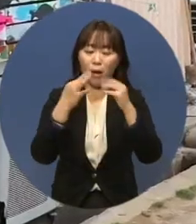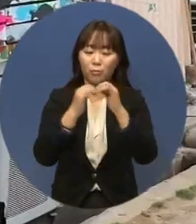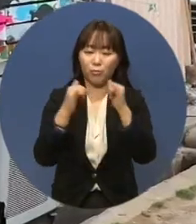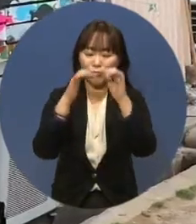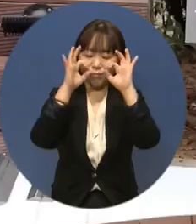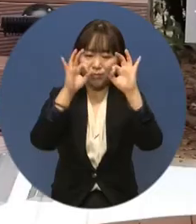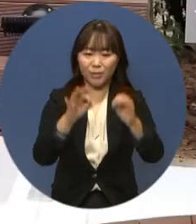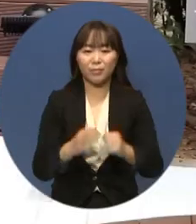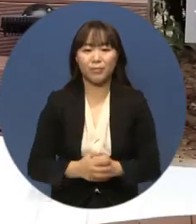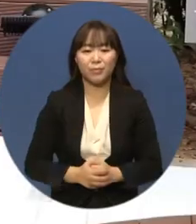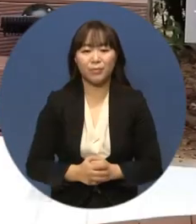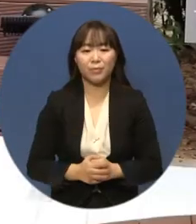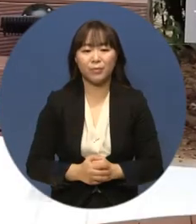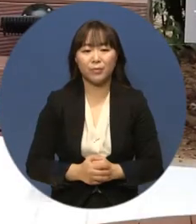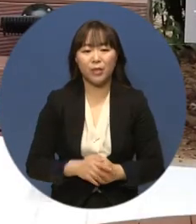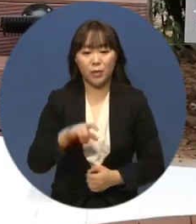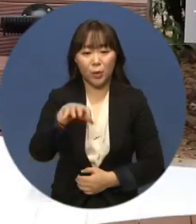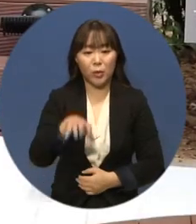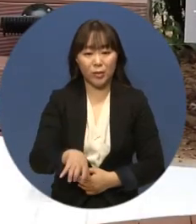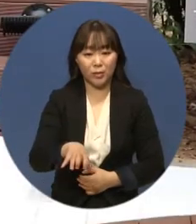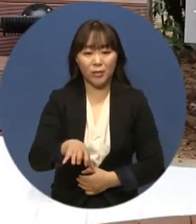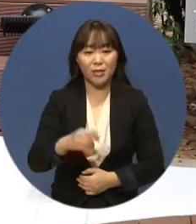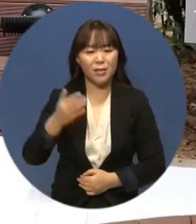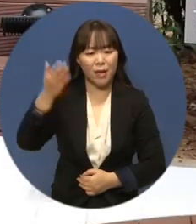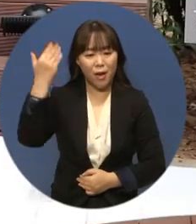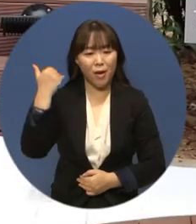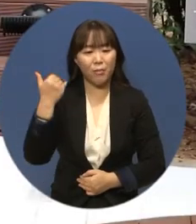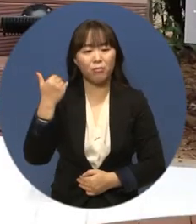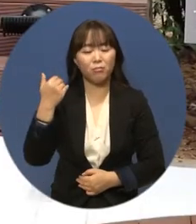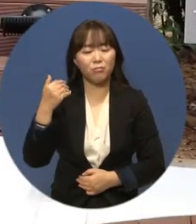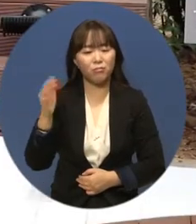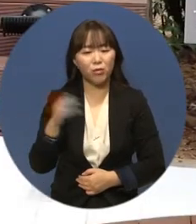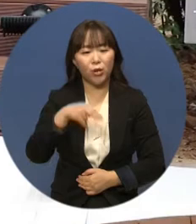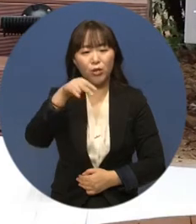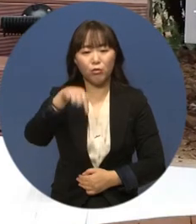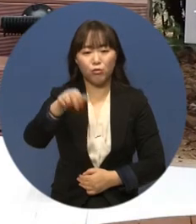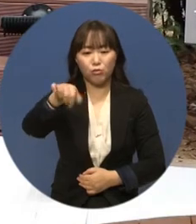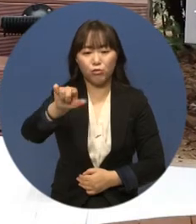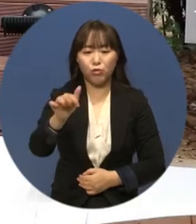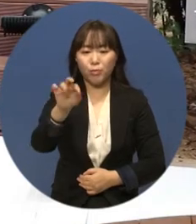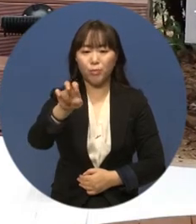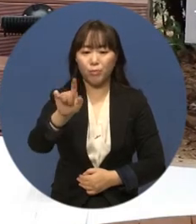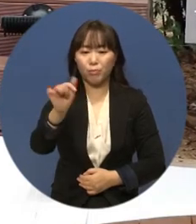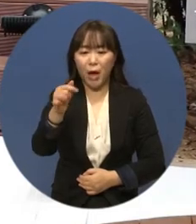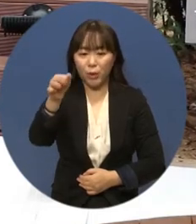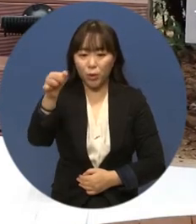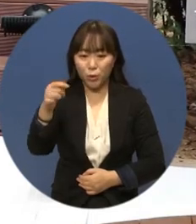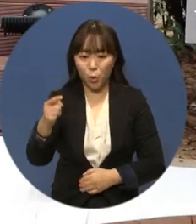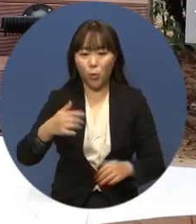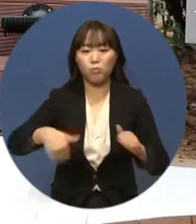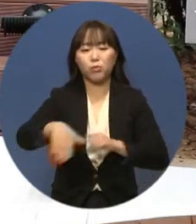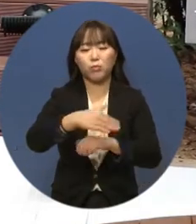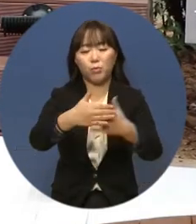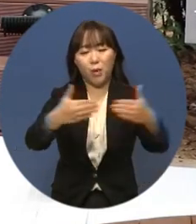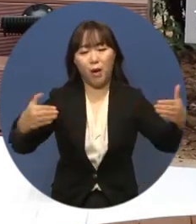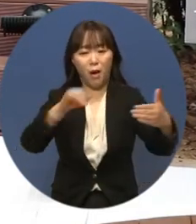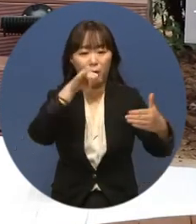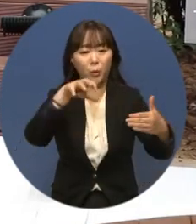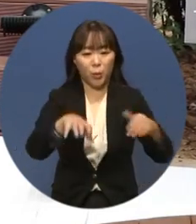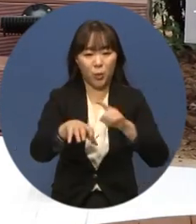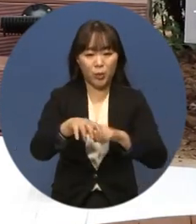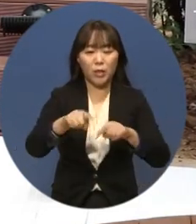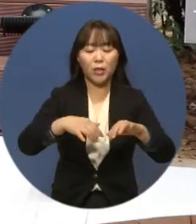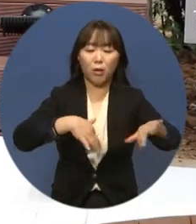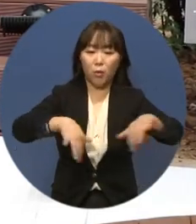있습니다. 이곳은 옛날부터 수군 만호가 진이 형성되어 있었던 곳입니다. 그래서